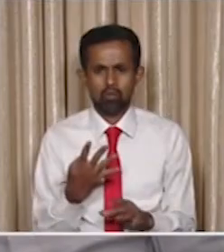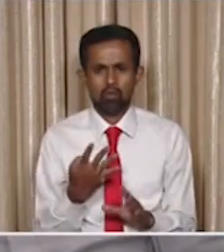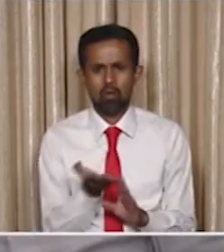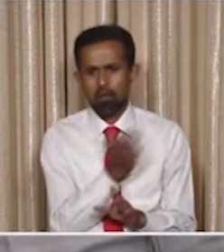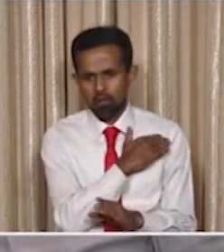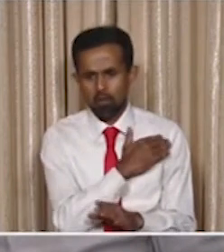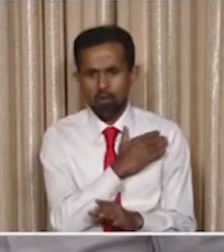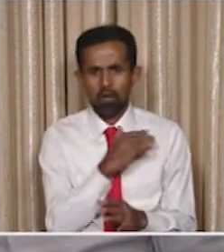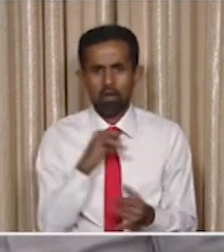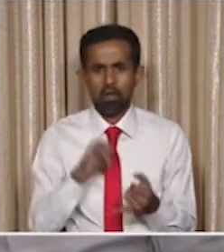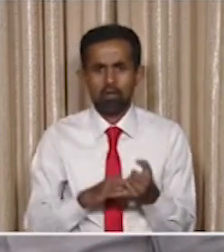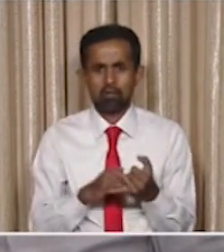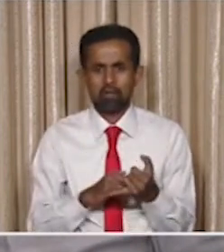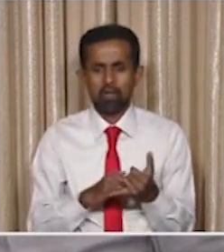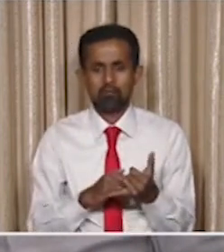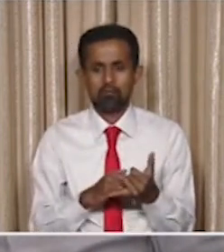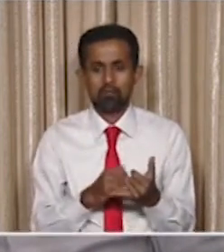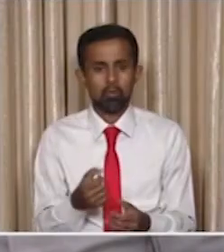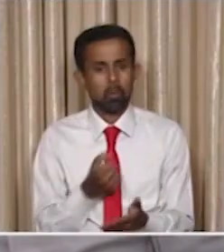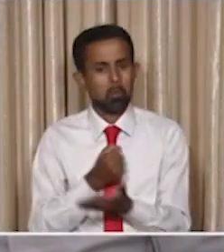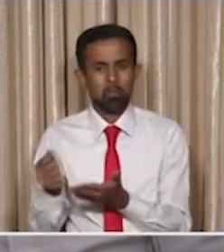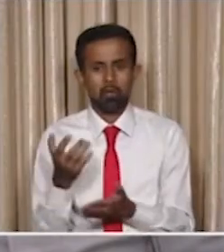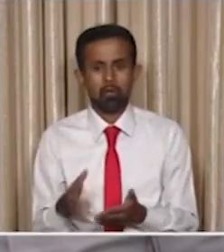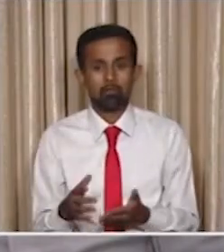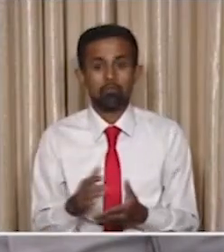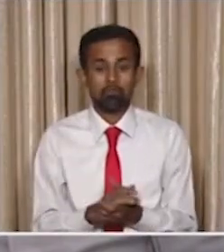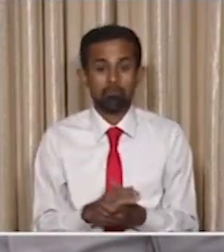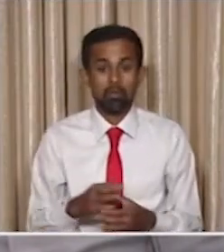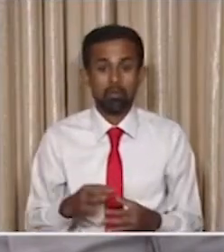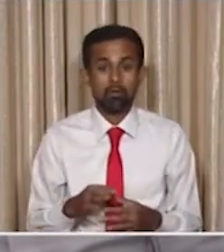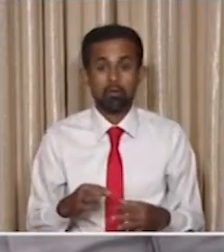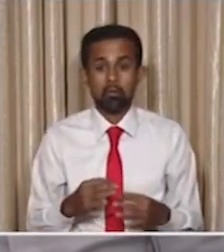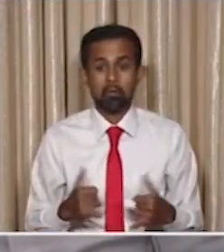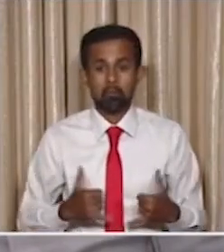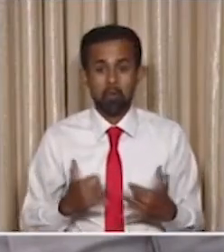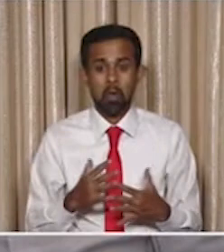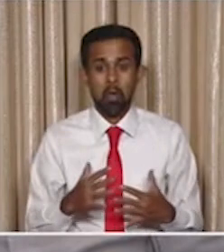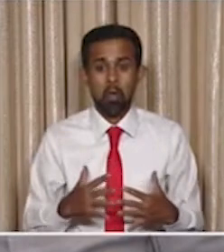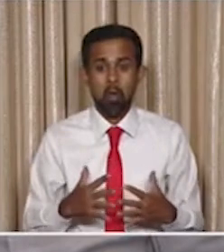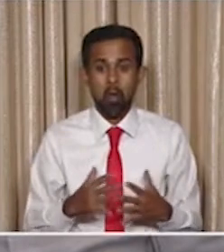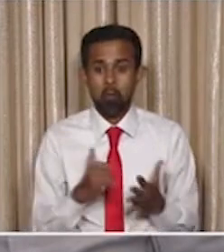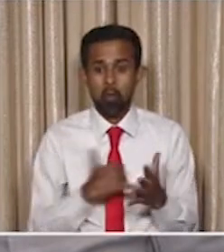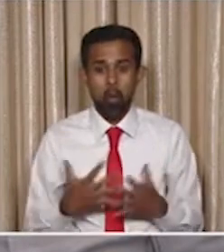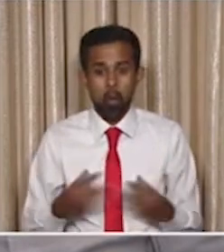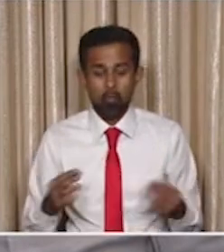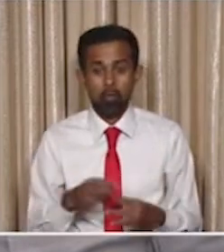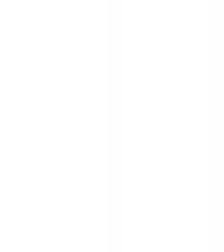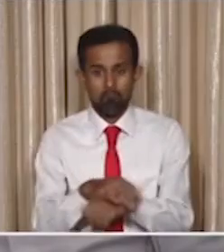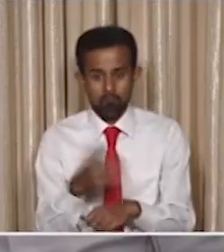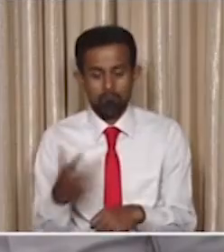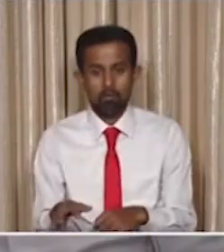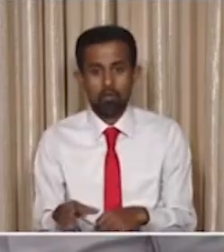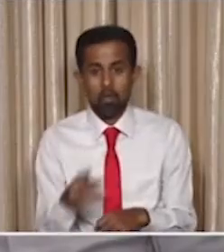කලින් අර සාපි දොස්තර මහත්තයව ඝාතනය කරා. වඳසත්කම් 4000ක් කරා කියලා දිවයින පත්තරේ දාපු ප්‍රවෘත්තියට තමයි ඔහු ඇරස්